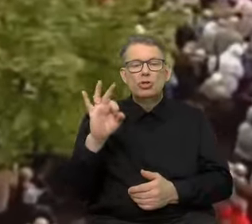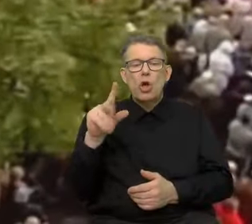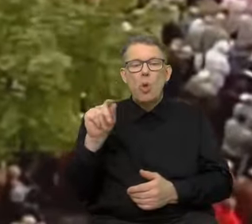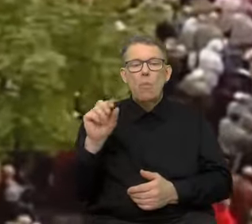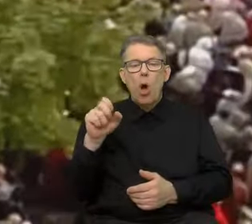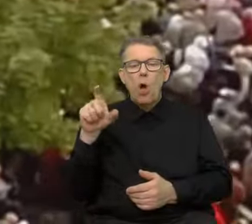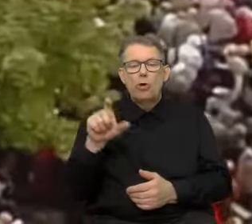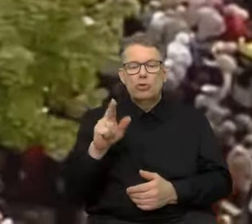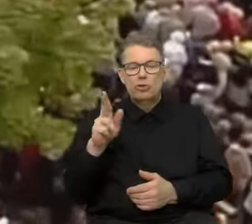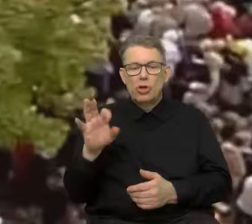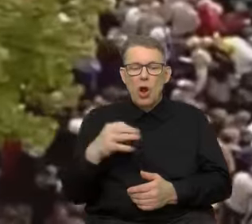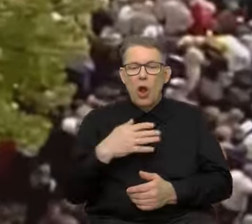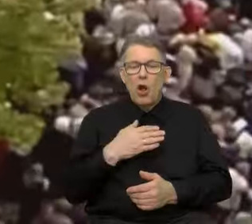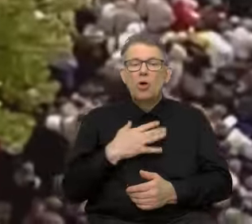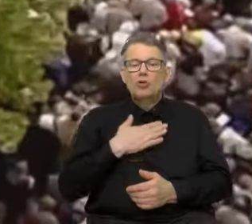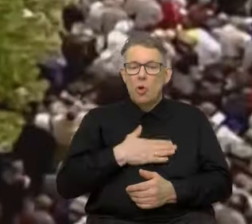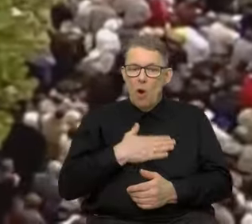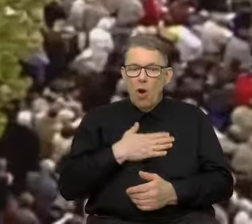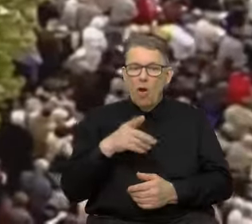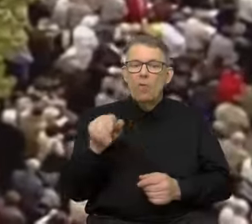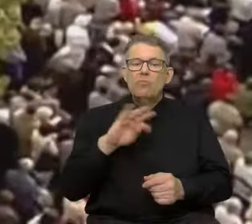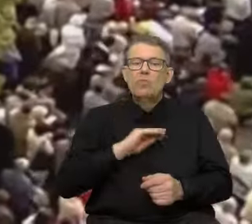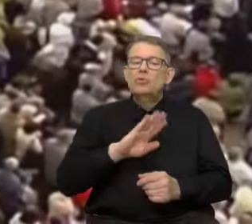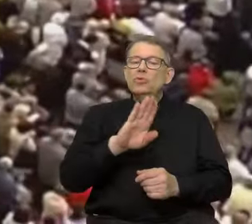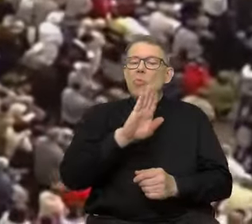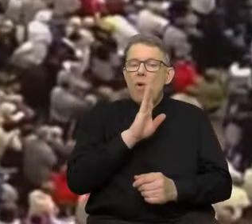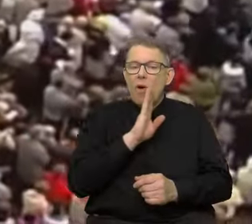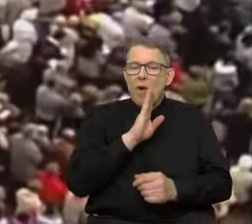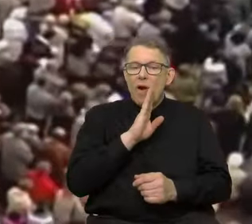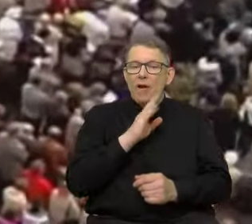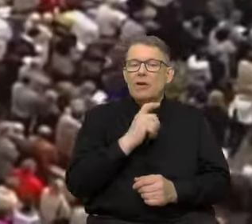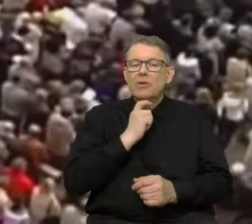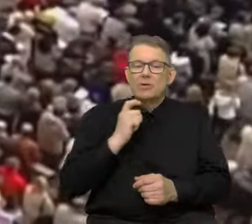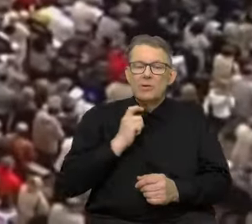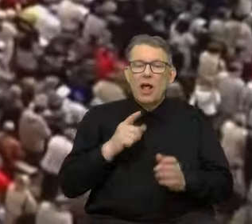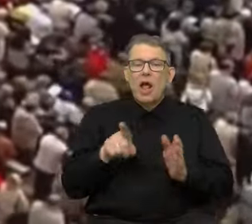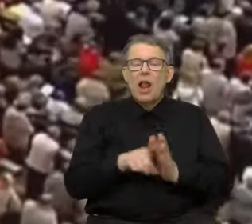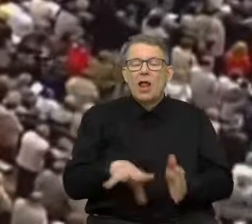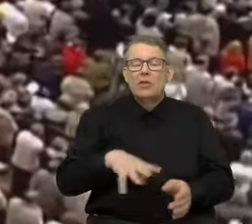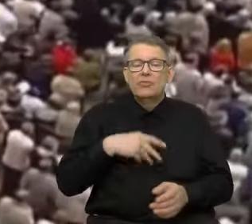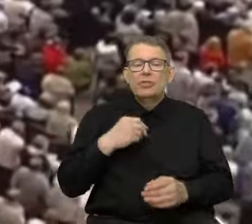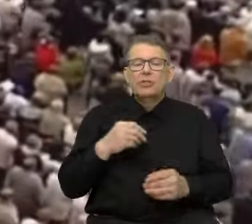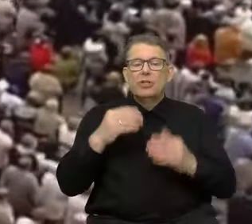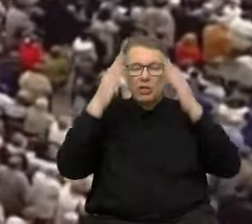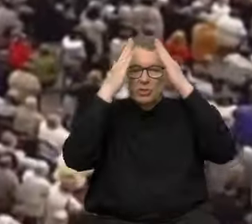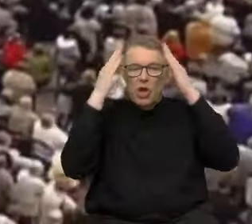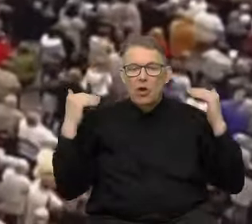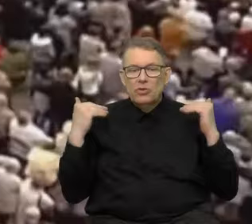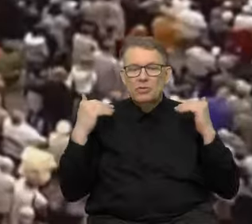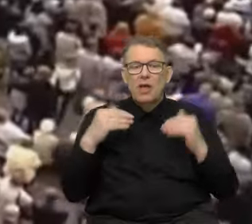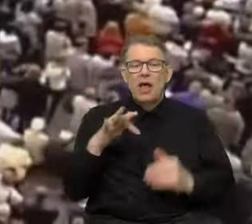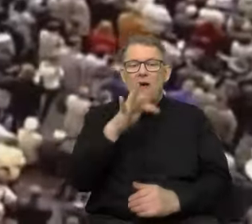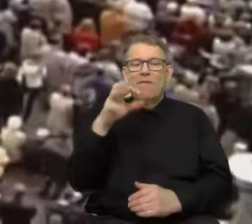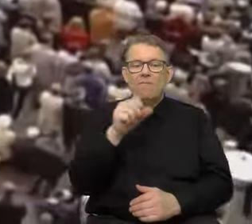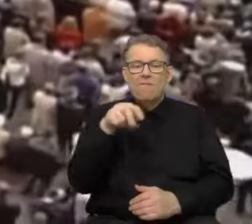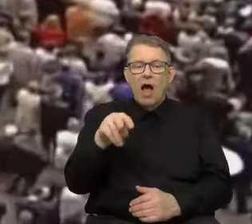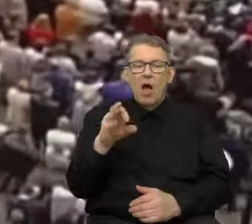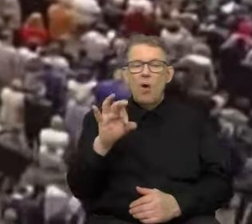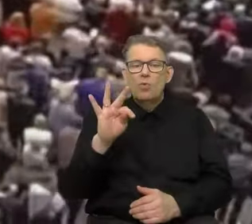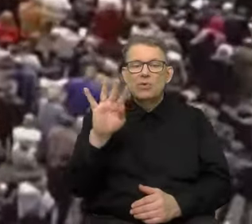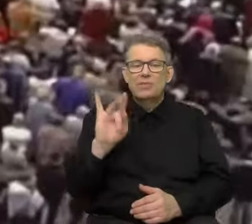jako spowiednika świętej siostry Faustyny Kowalskiej i promotora